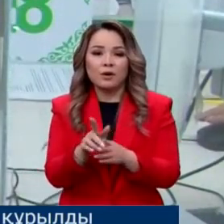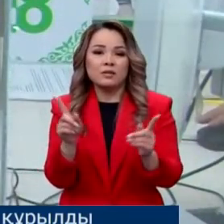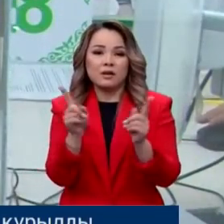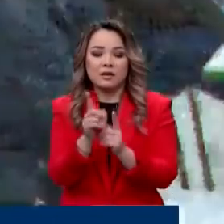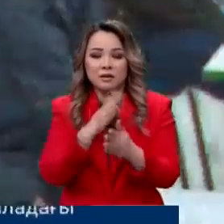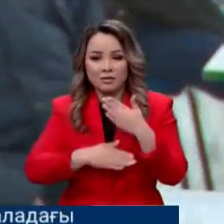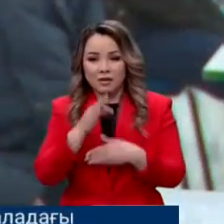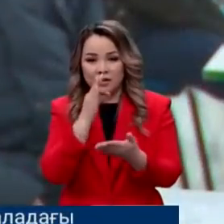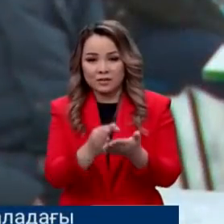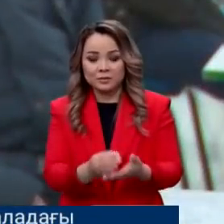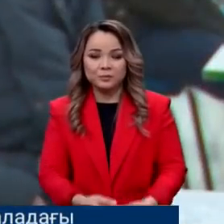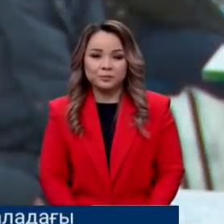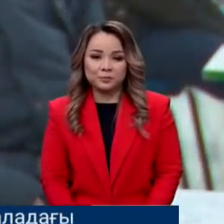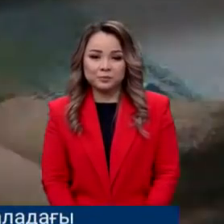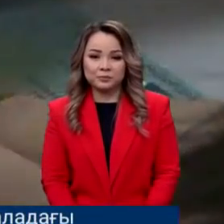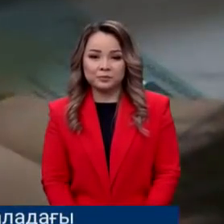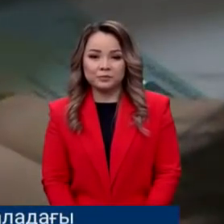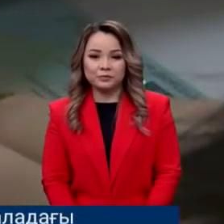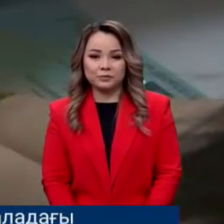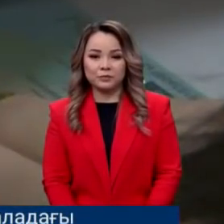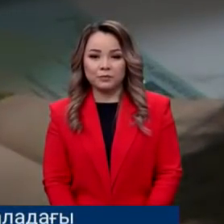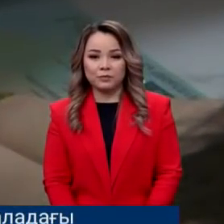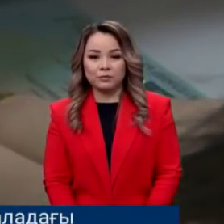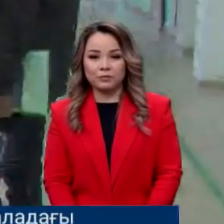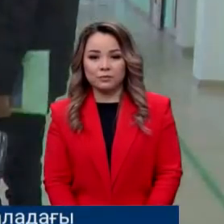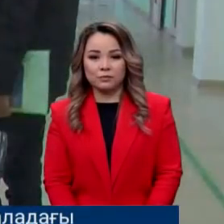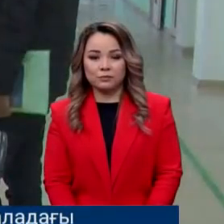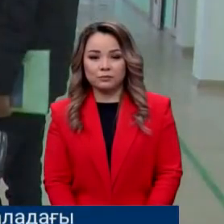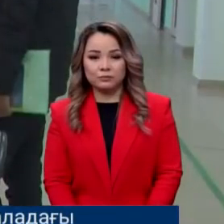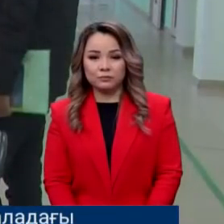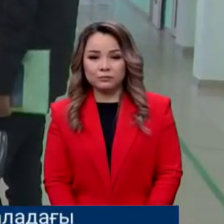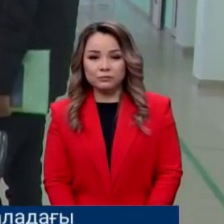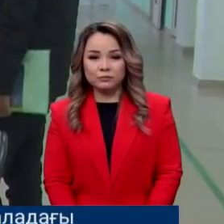ретінде қарсы алмақ. Мерей Баяз, Жанболат Андыбаев, Атамекен бизнес арнасы, Тараз.